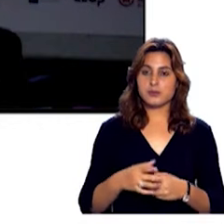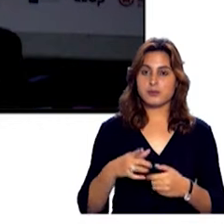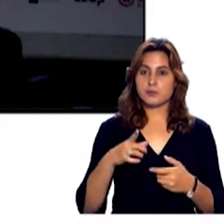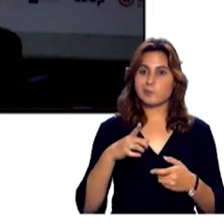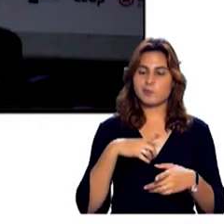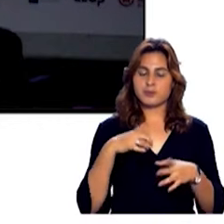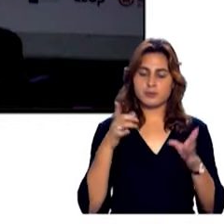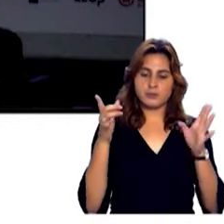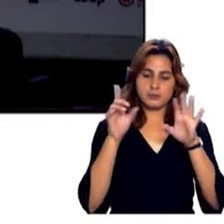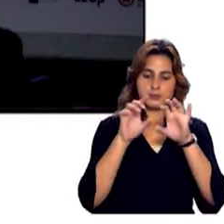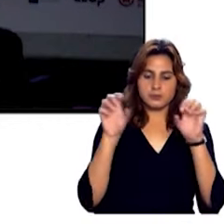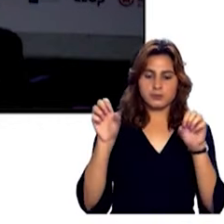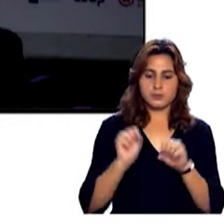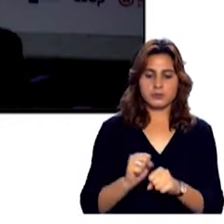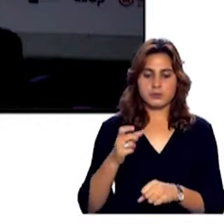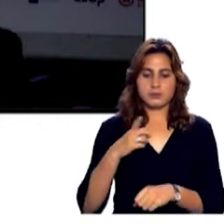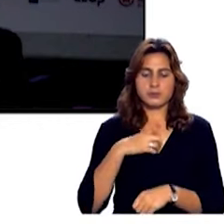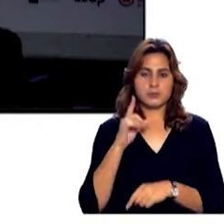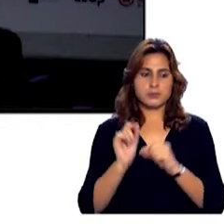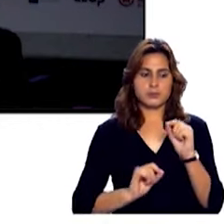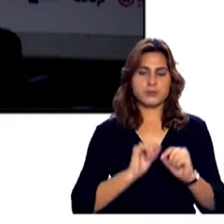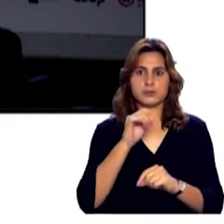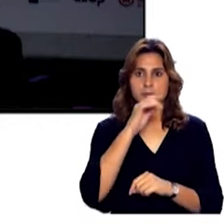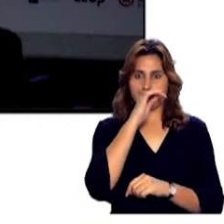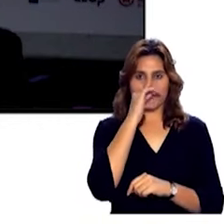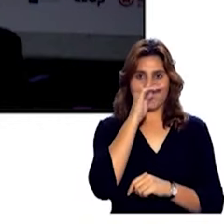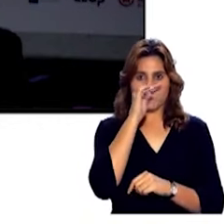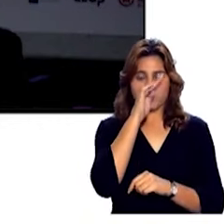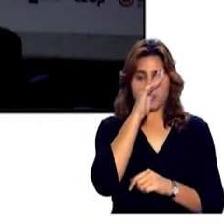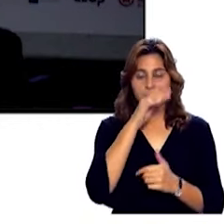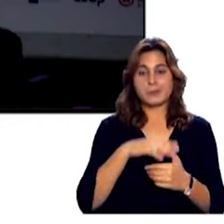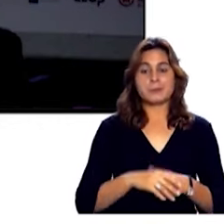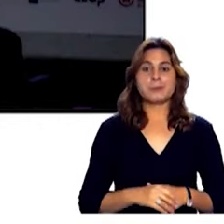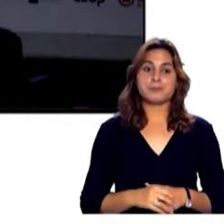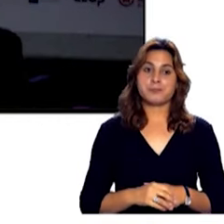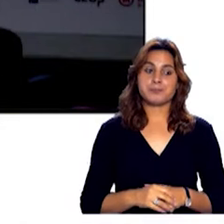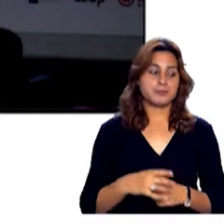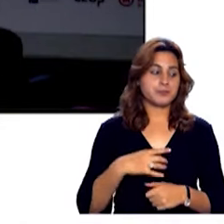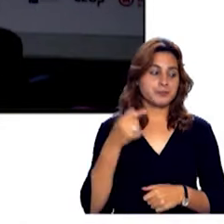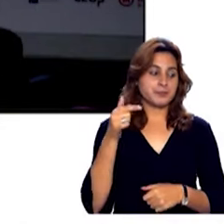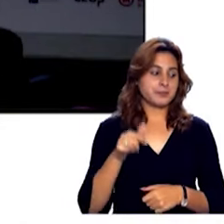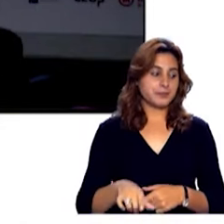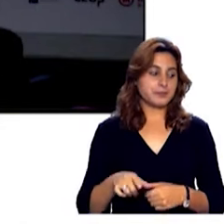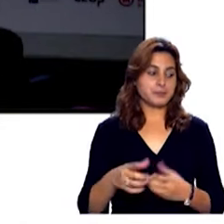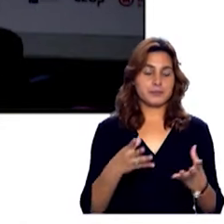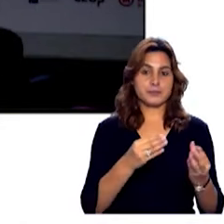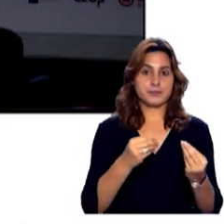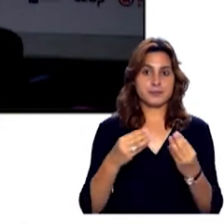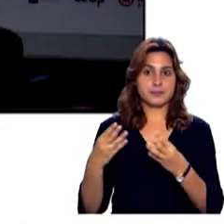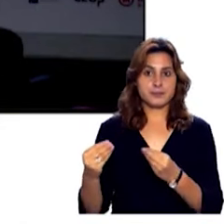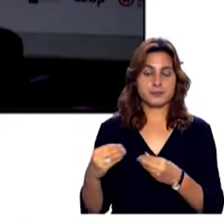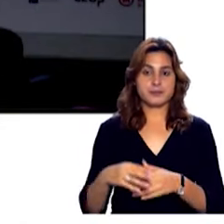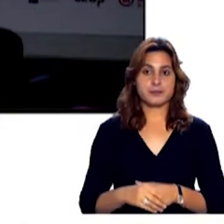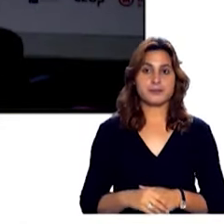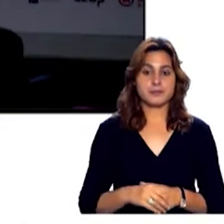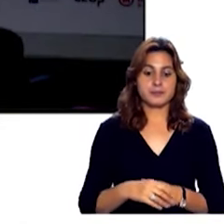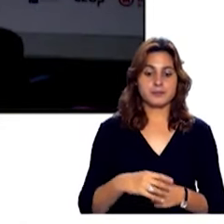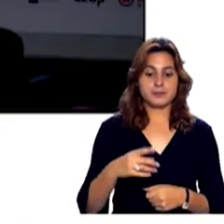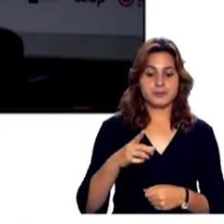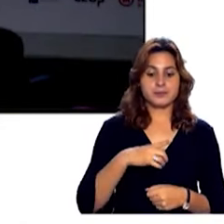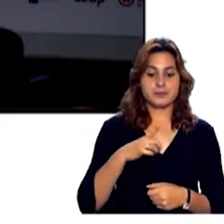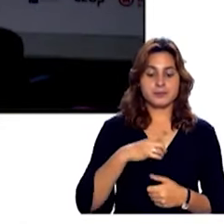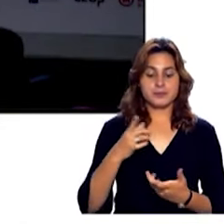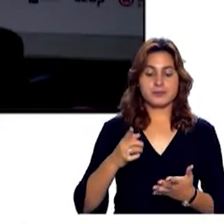simplement cela a été beaucoup de enfin C été répété plusieurs fois depuis ce Matin ca signifie tout simplement qu'il est impossible de